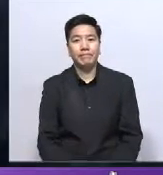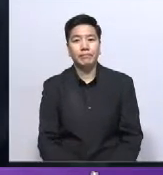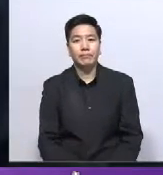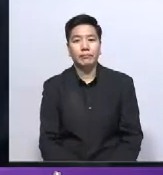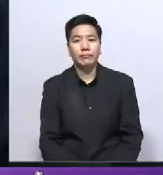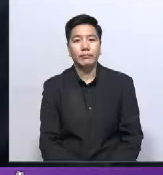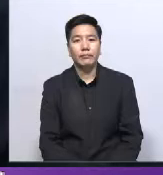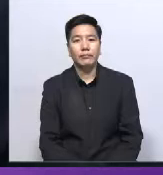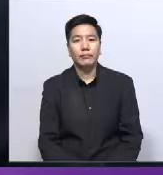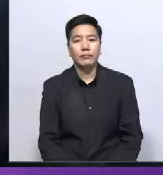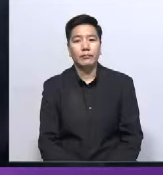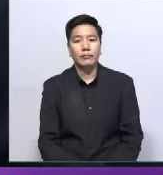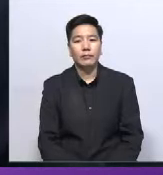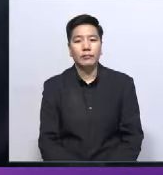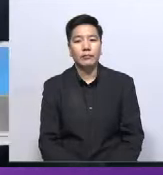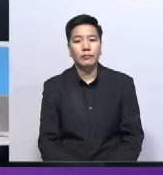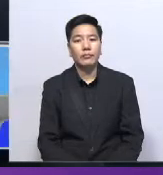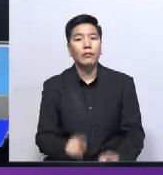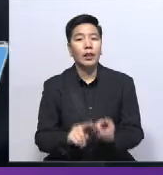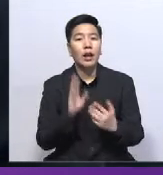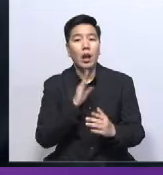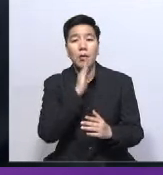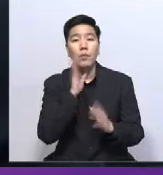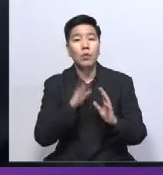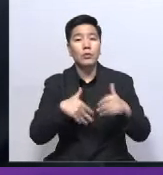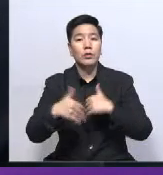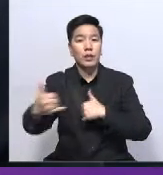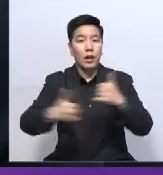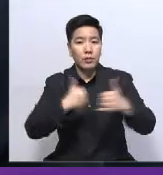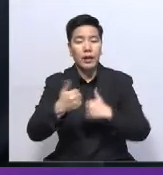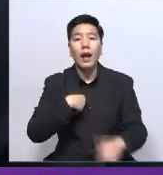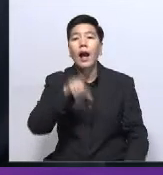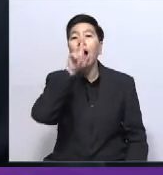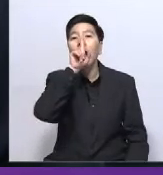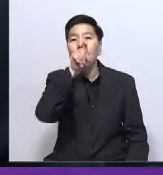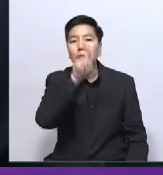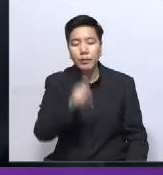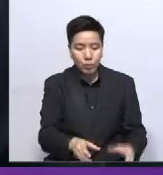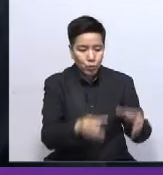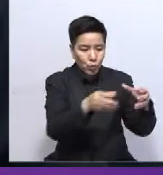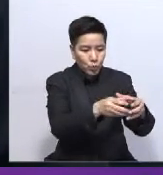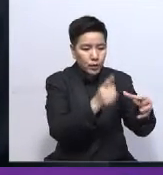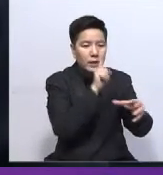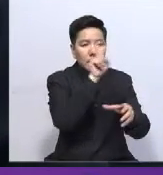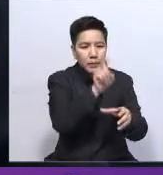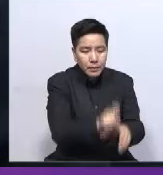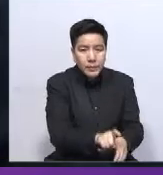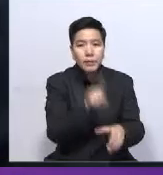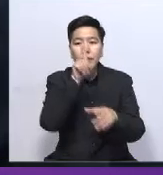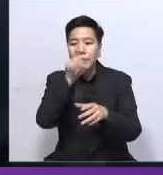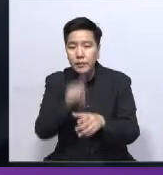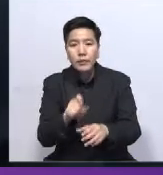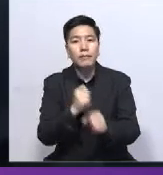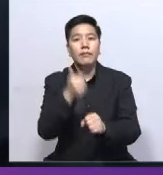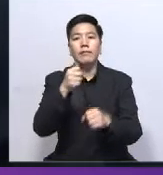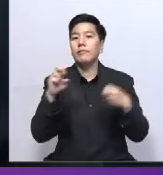ถ้าประชาชนเข้ามาแล้วเนี่ยสามารถเลือกคำถามตามหมวดที่มีอยู่หน้าจอนะคะไม่มีปัญ